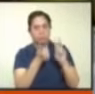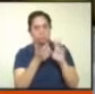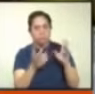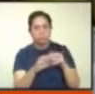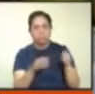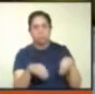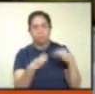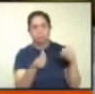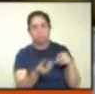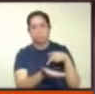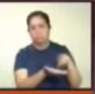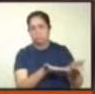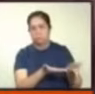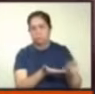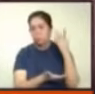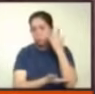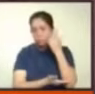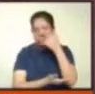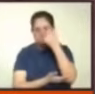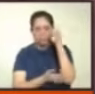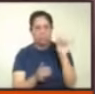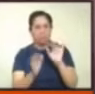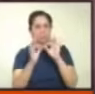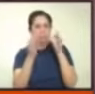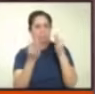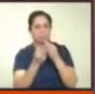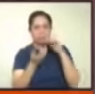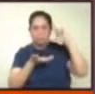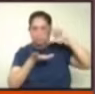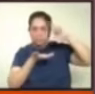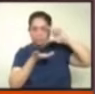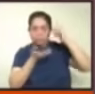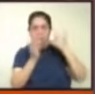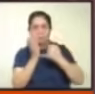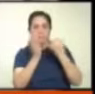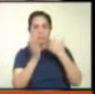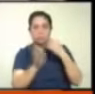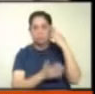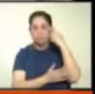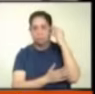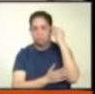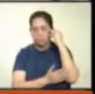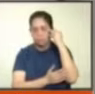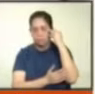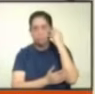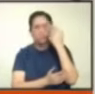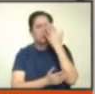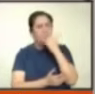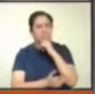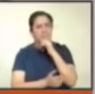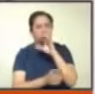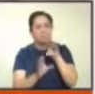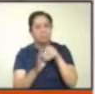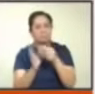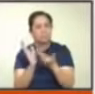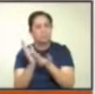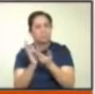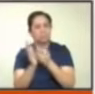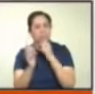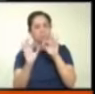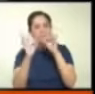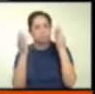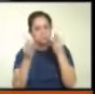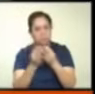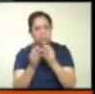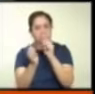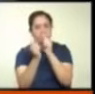ay mabibigyan ng danyos. Gaya na lang ng pamilya ng photojournalist na si Reynaldo Mo. Momay. Hindi raw kasi napatunayan ng kanyang